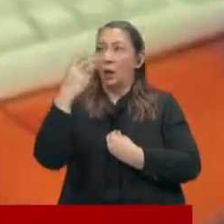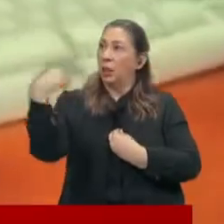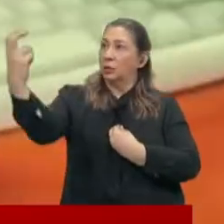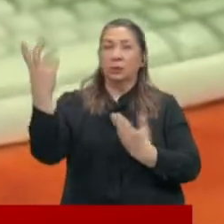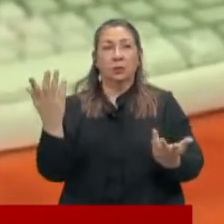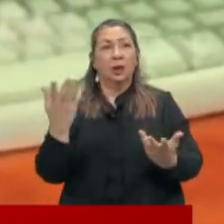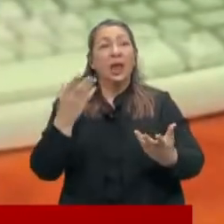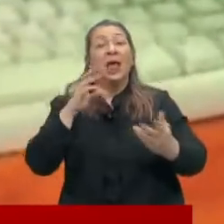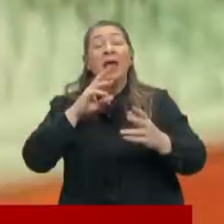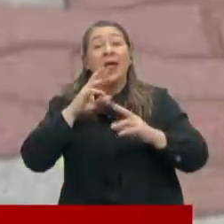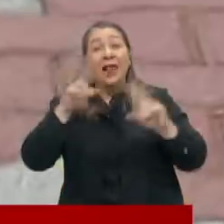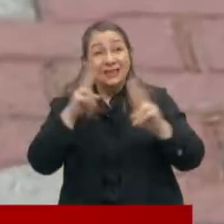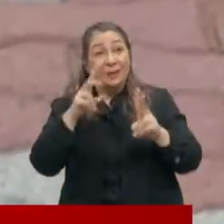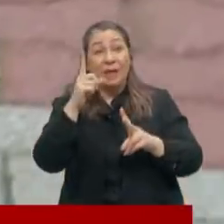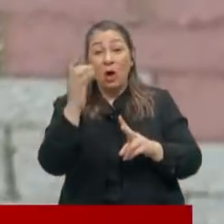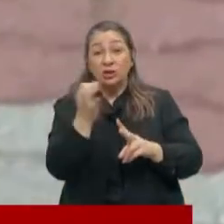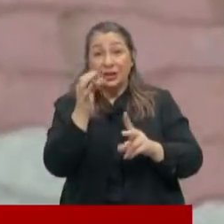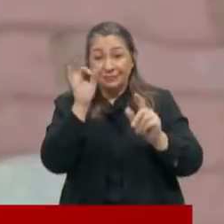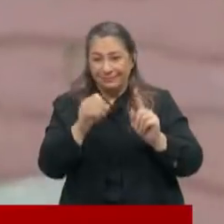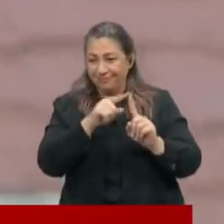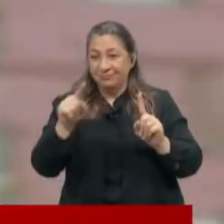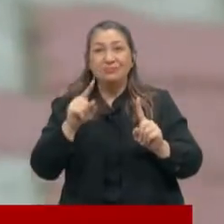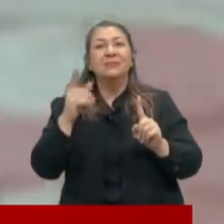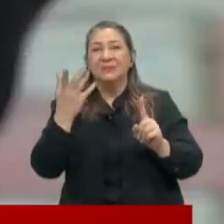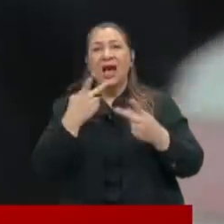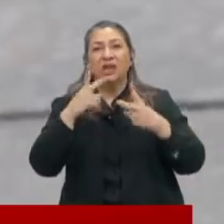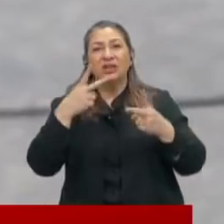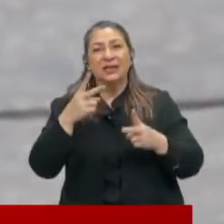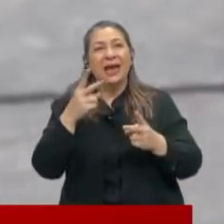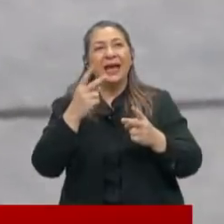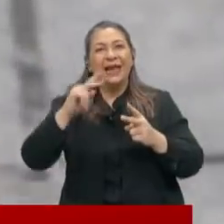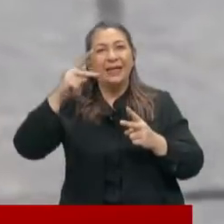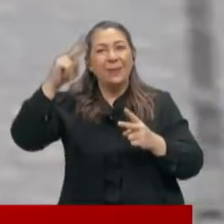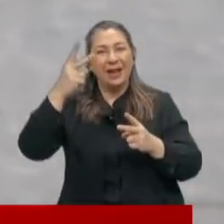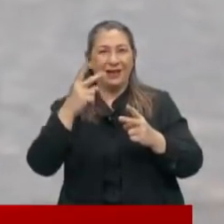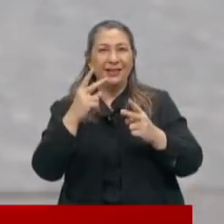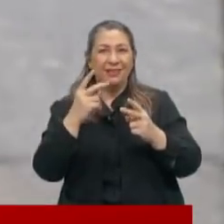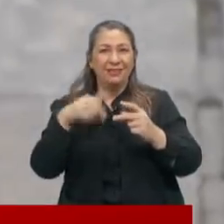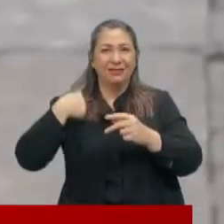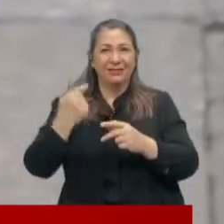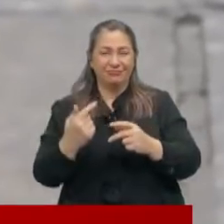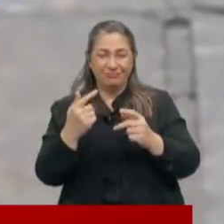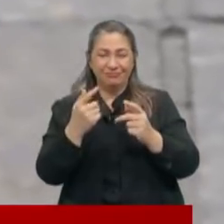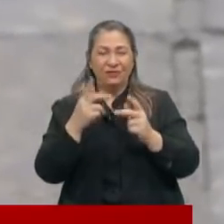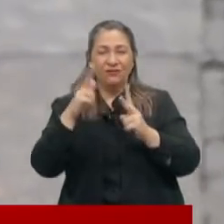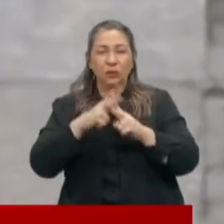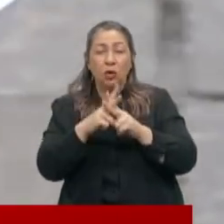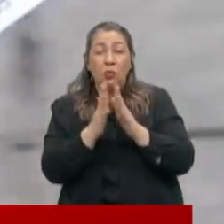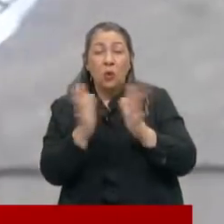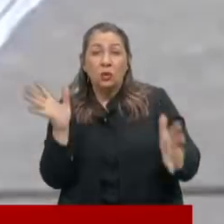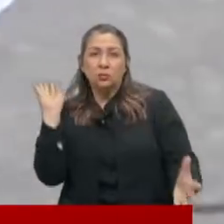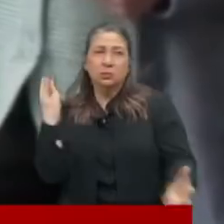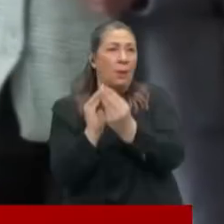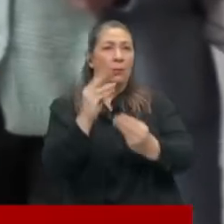Enerji Piyasası Düzenleme Kurumu'nun 1 Ocak'tan itibaren geçerli olduğunu açıkladığı kademeli tarife uygulaması faturalara büyük zam